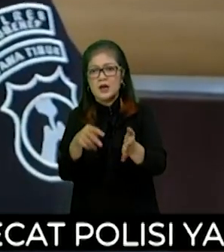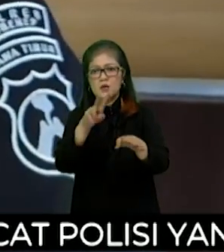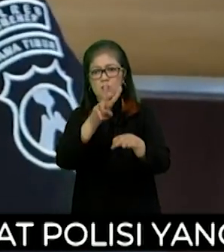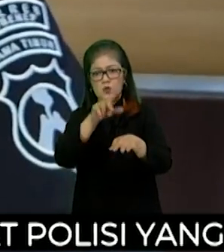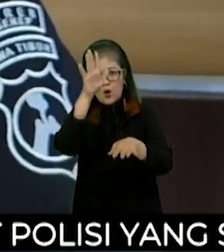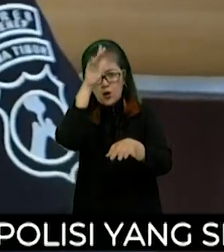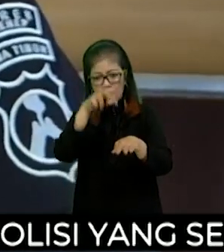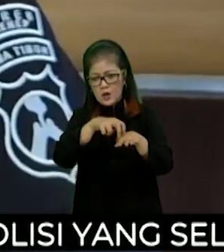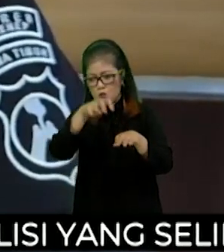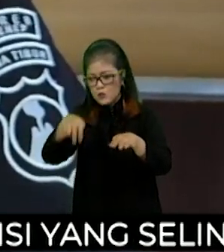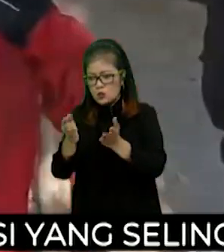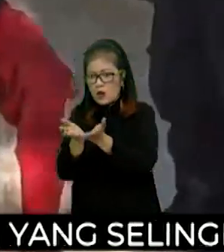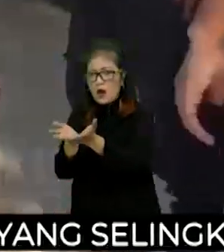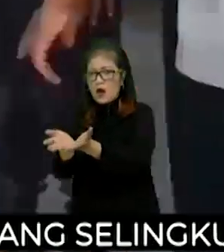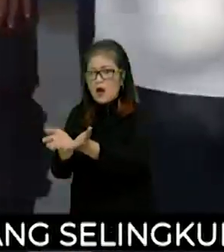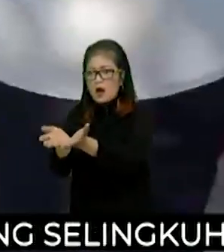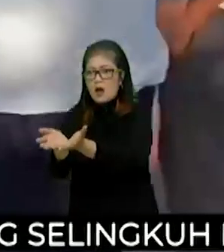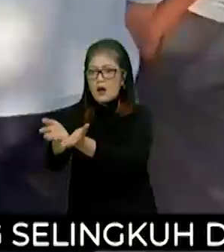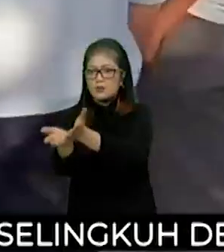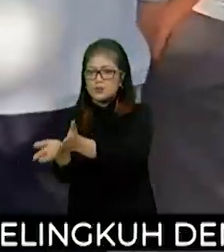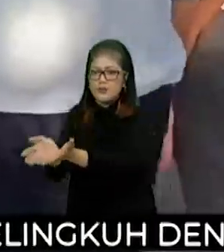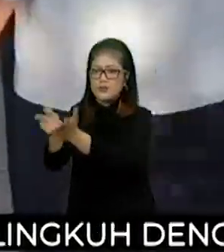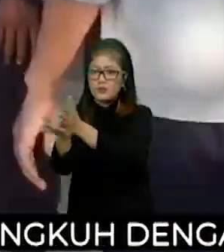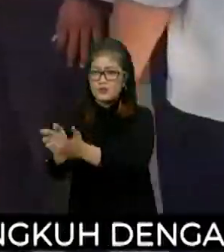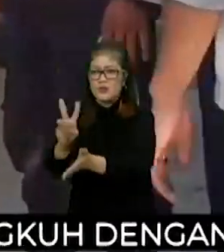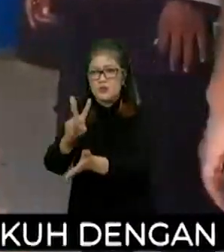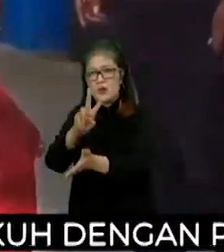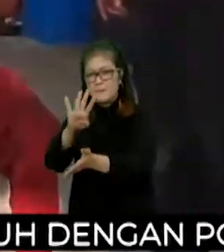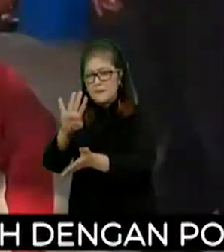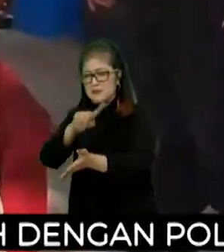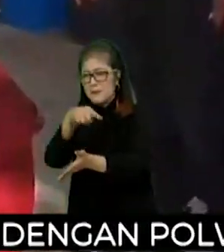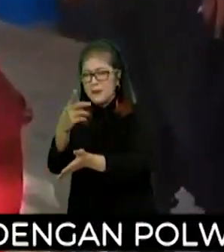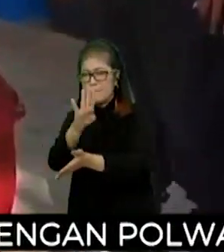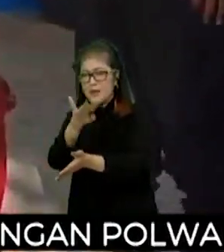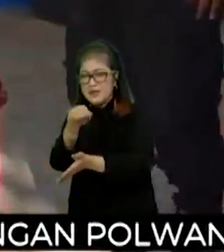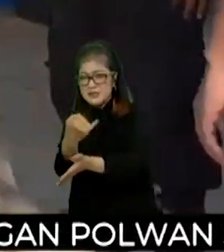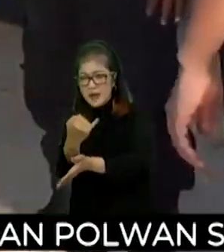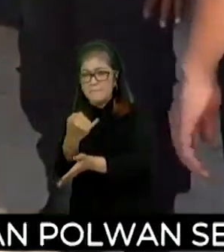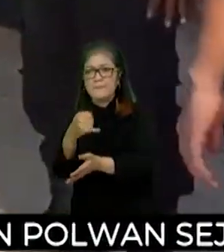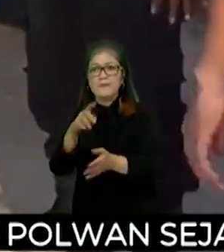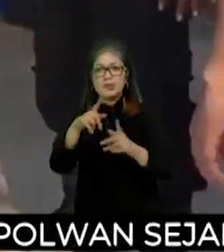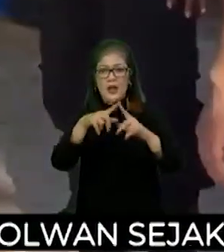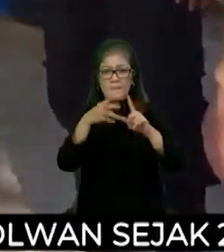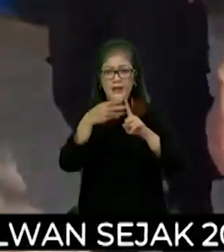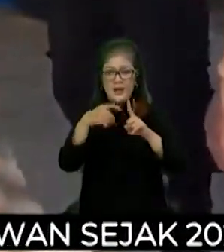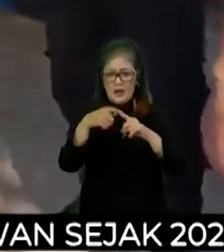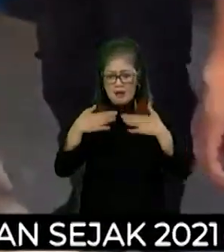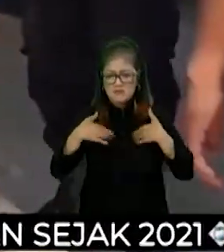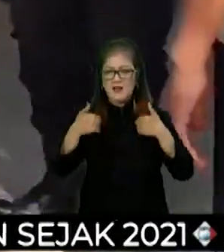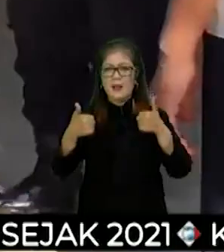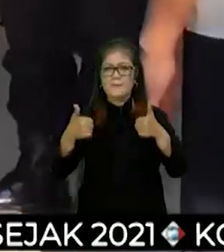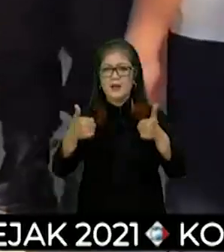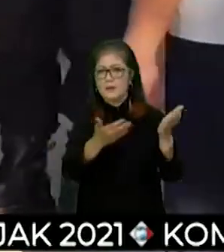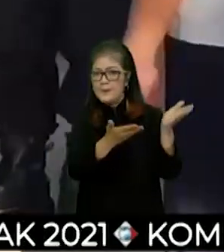jam terombang-ambing di dalam laut. Saat ini kondisi nakhoda dan 3 ABK semakin membaik dan untuk sementara ditampung di asrama